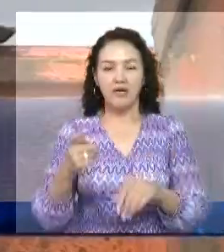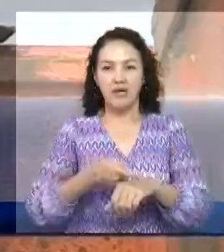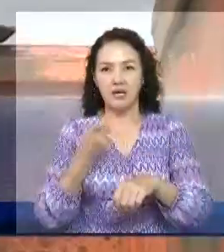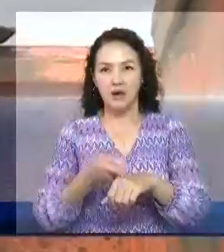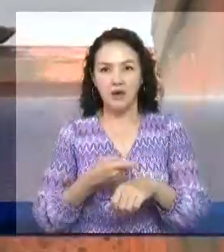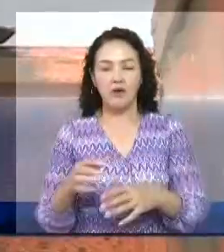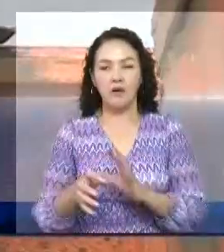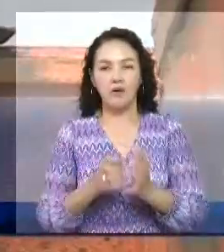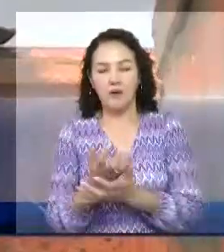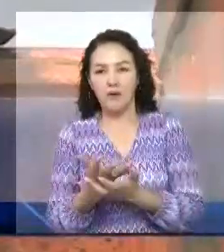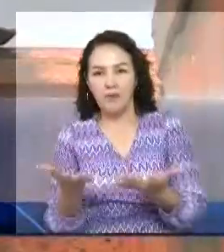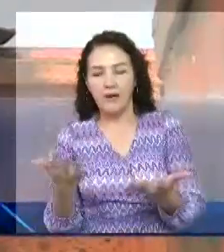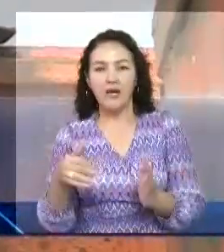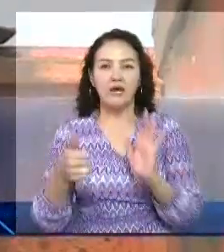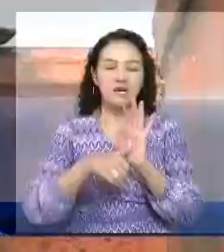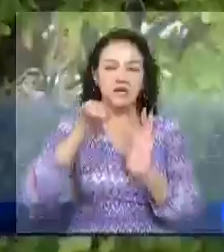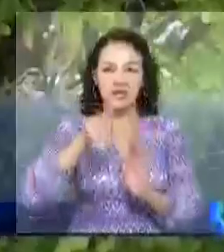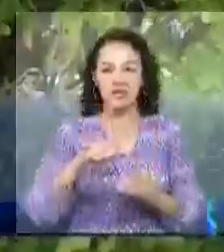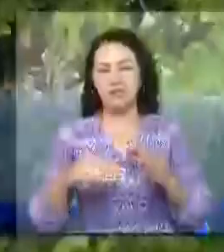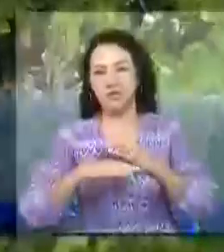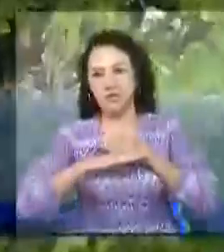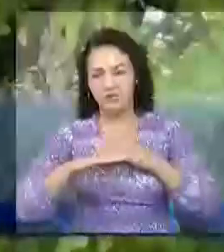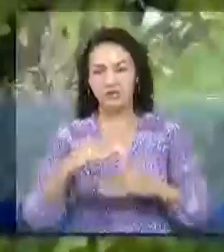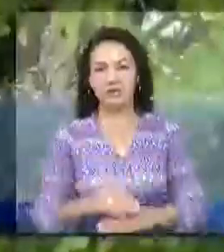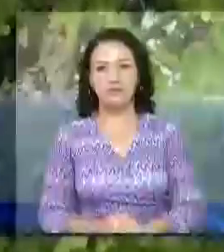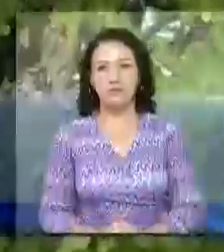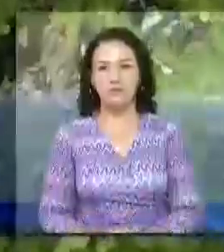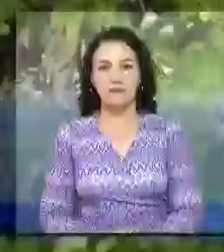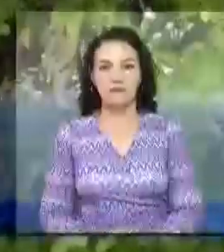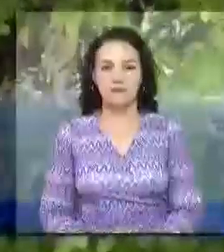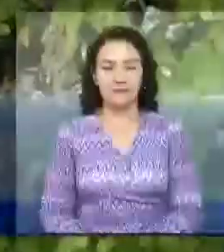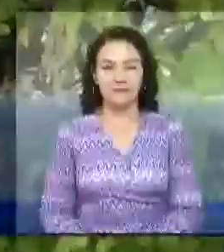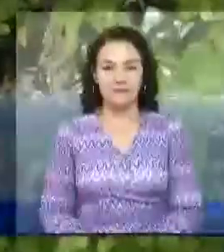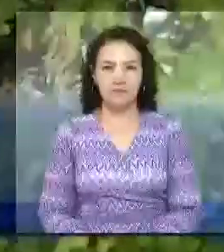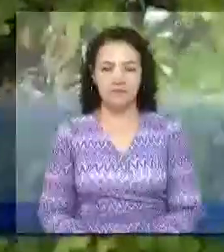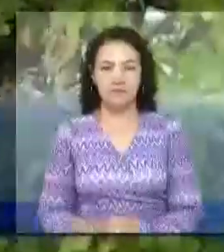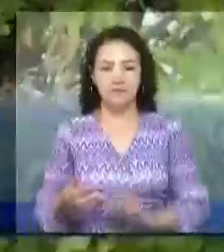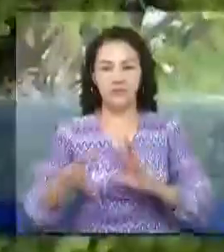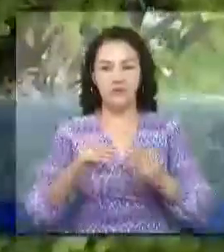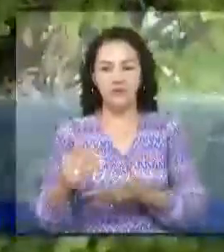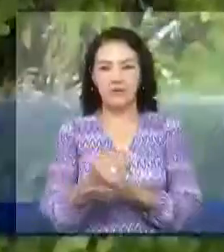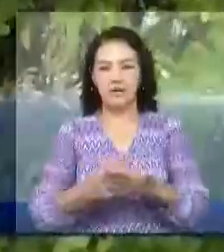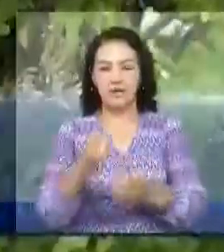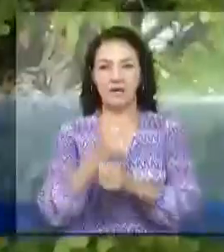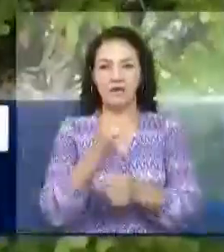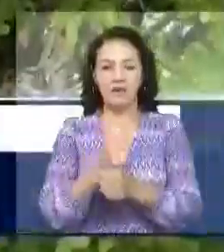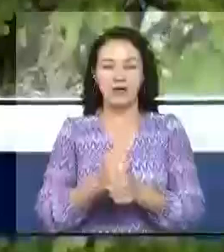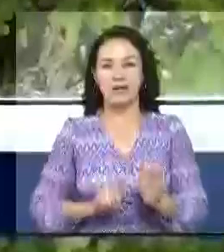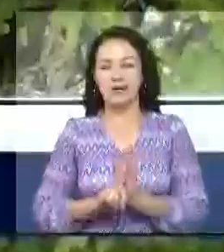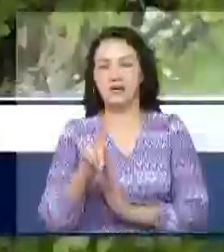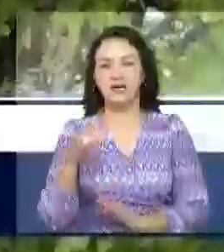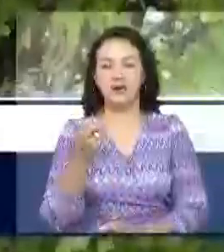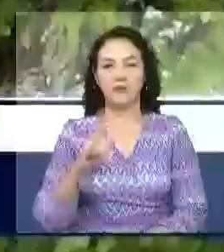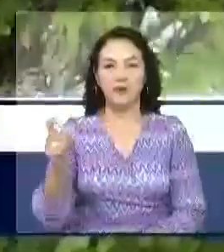картофель, а овощи на площади в 6 тысяч гектаров. Алгаудана, Хобдаудана, Мартыгаудана. В целом уборочные работы активно стартовали в